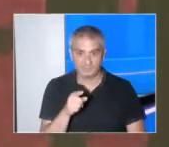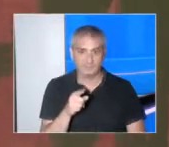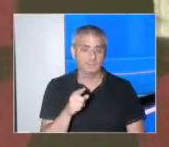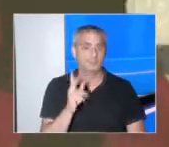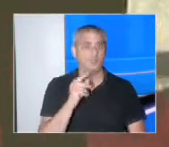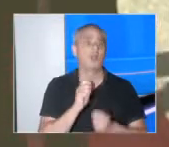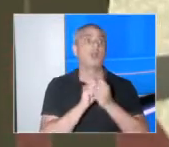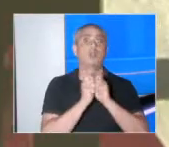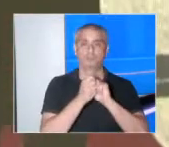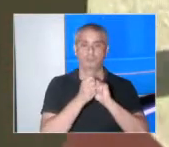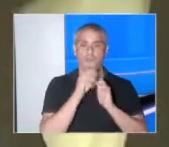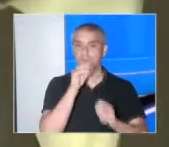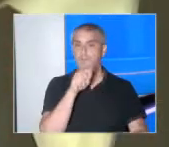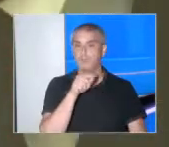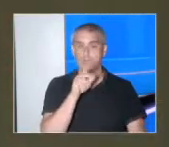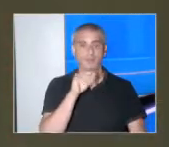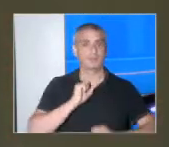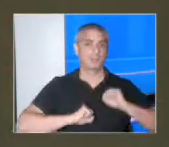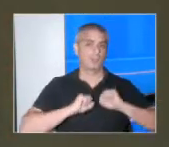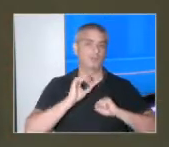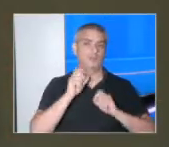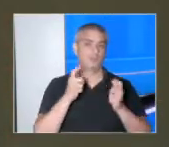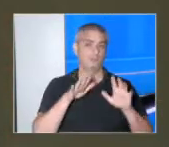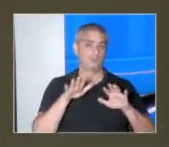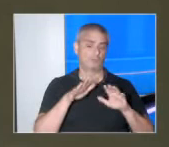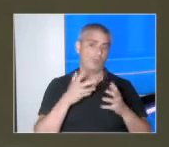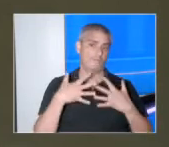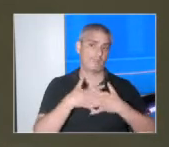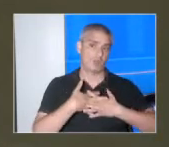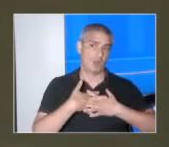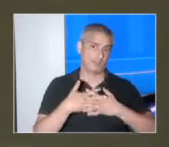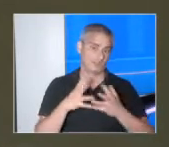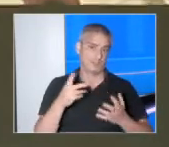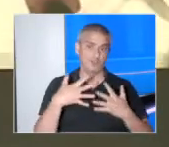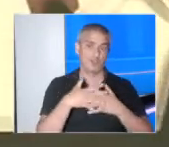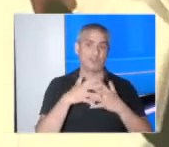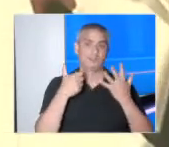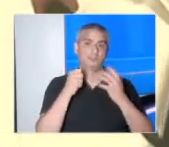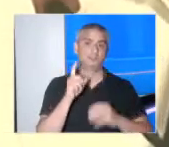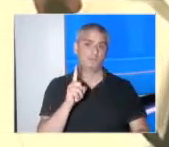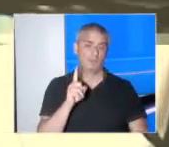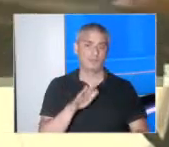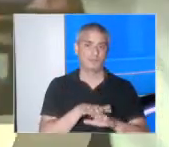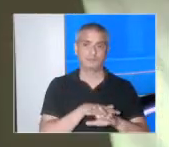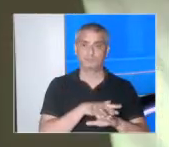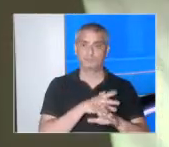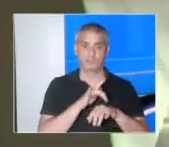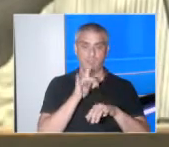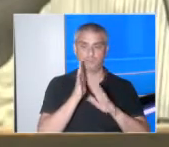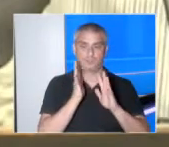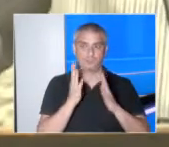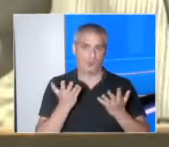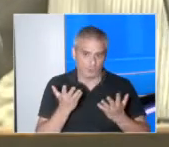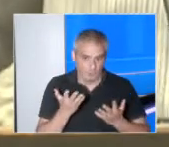יכול לשנות, ונגענו בזה גם, את התנהלותה של הממשלה והקואליציה. קואליציית ה-61 הרגישה רגישה